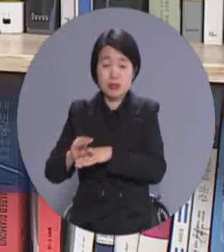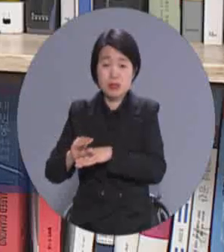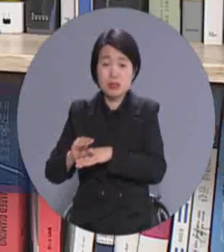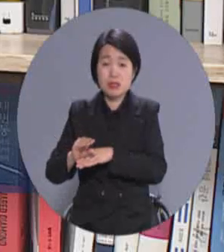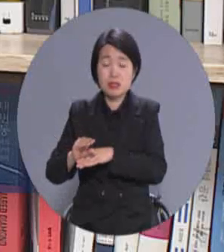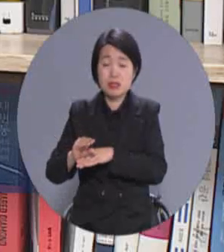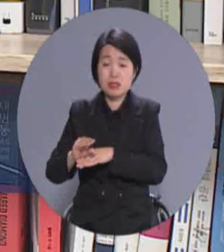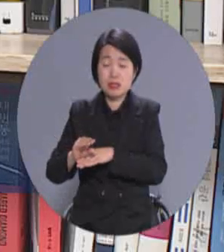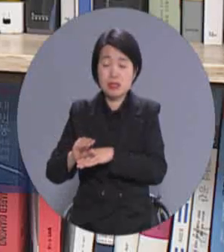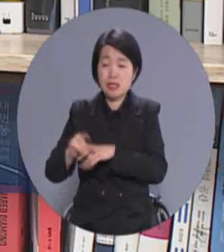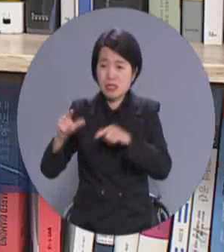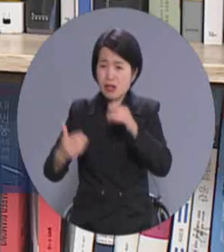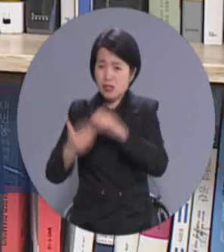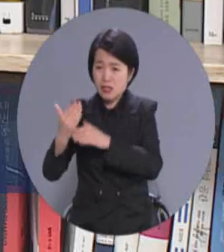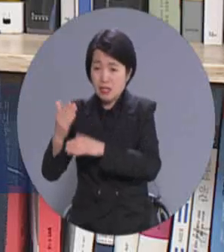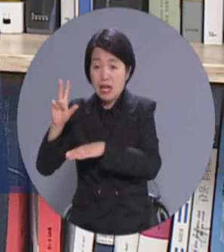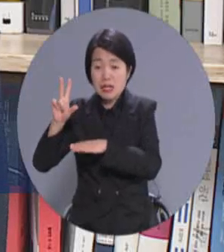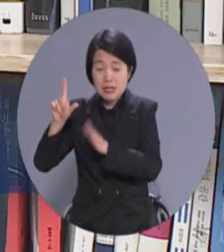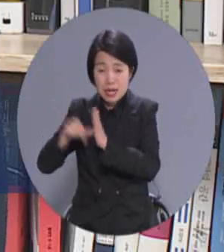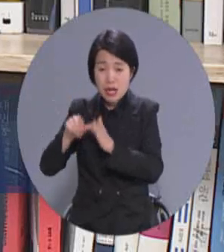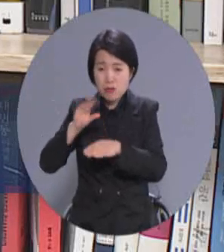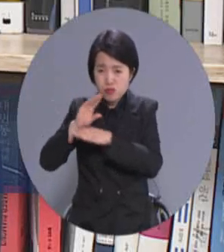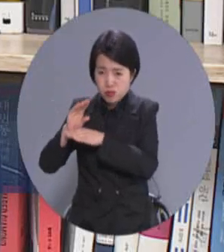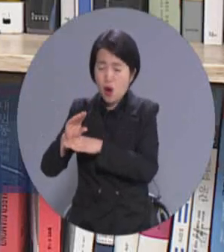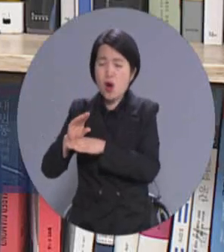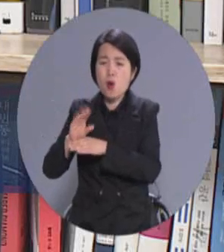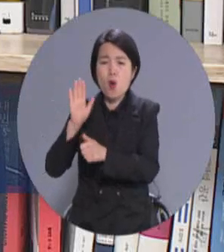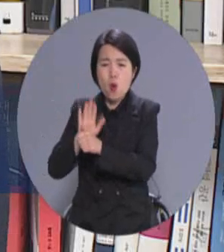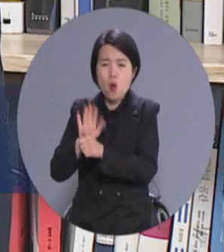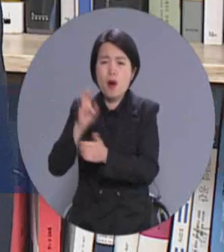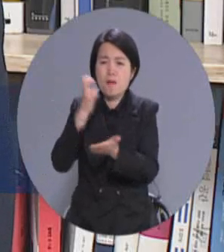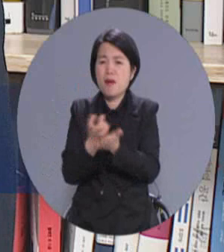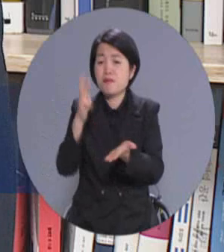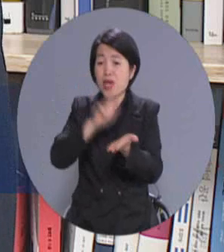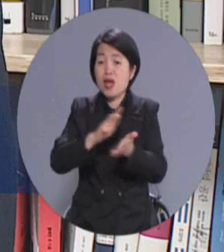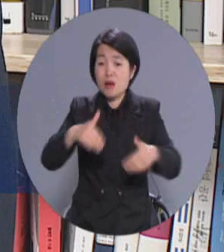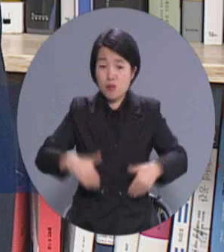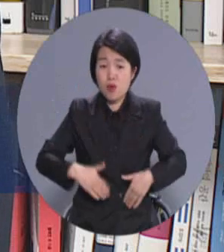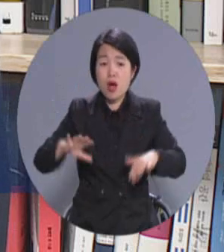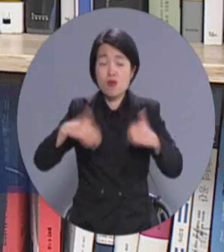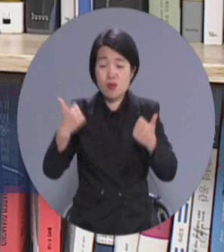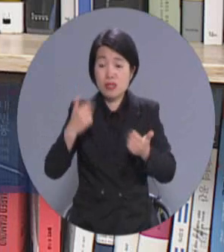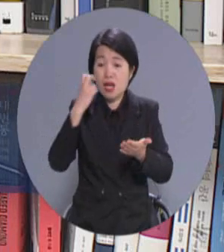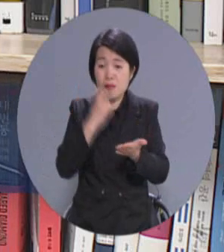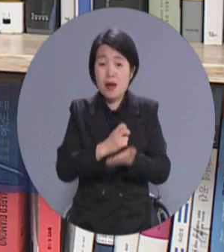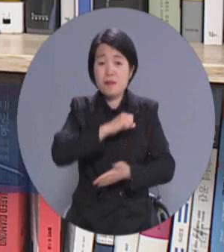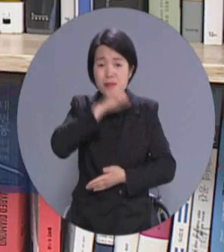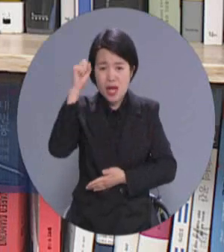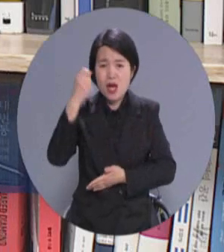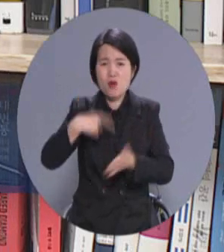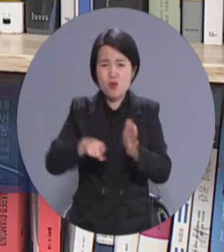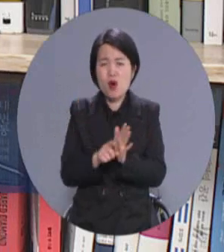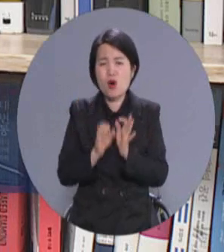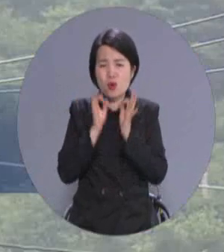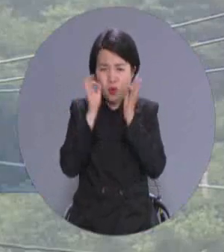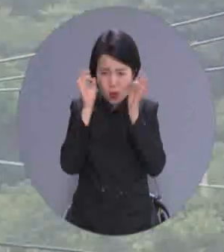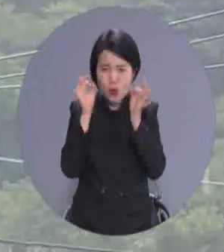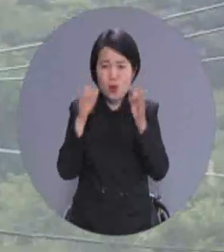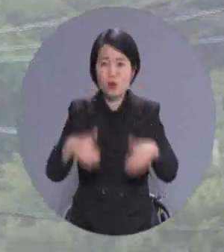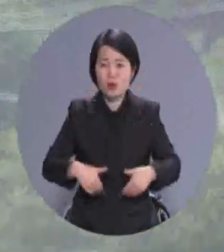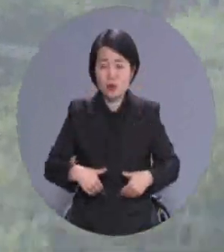재난방송 기능을 부여하는 제도적 장치가 반드시 필요하고요. 국회는 그런 입법을 위해서 최대한